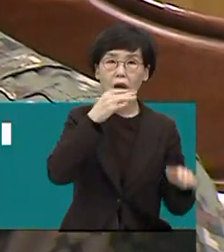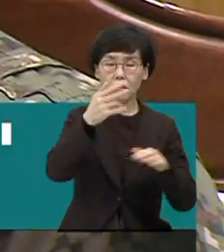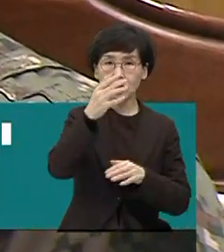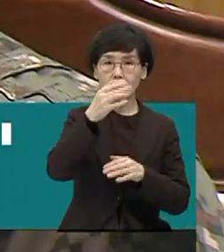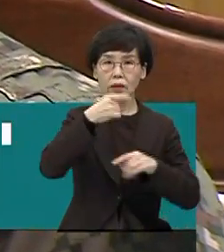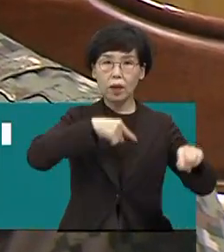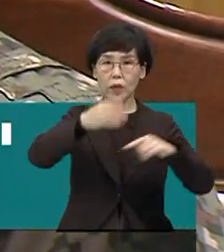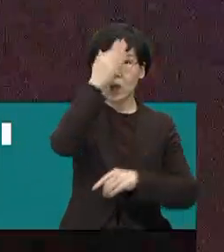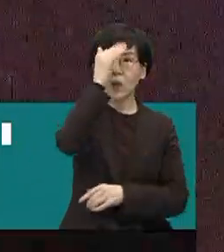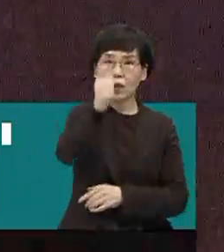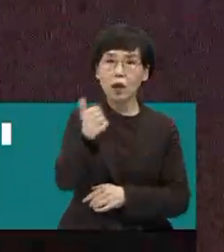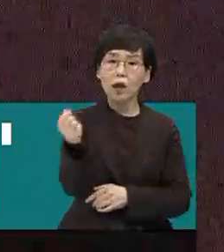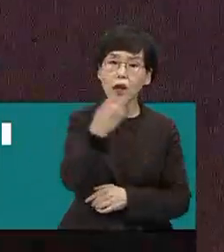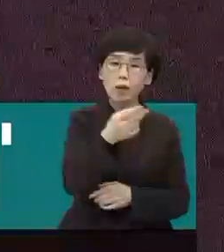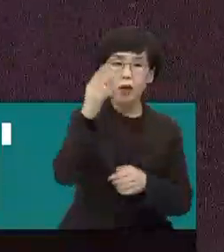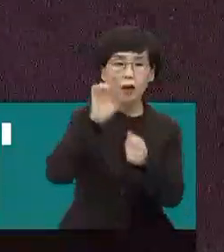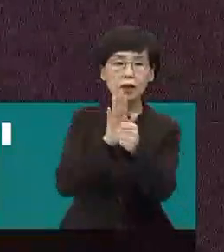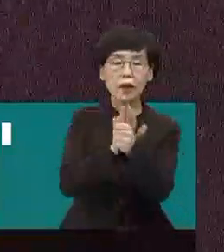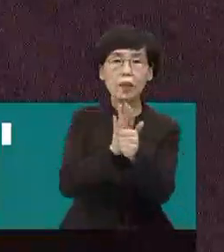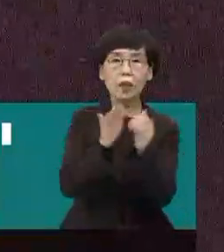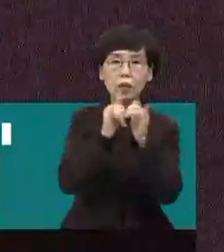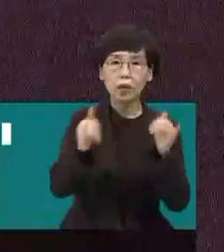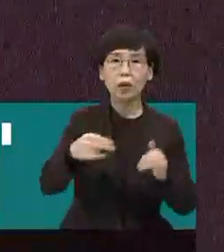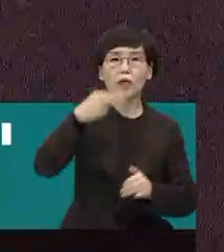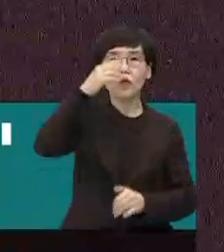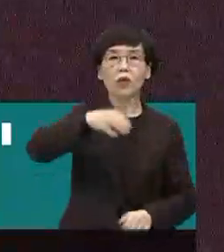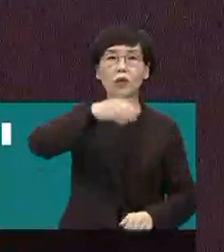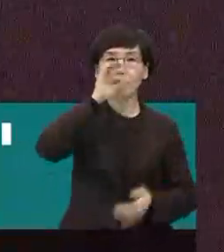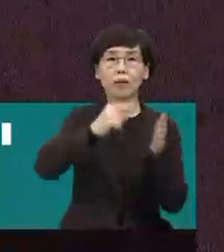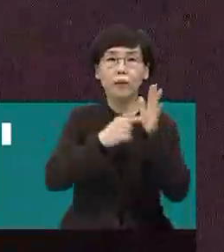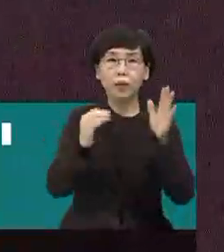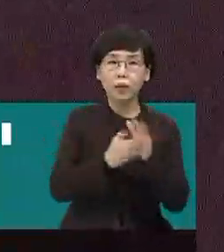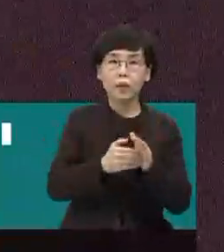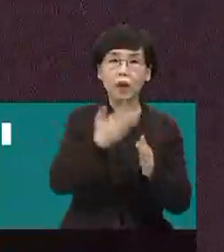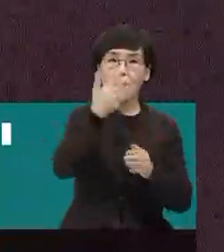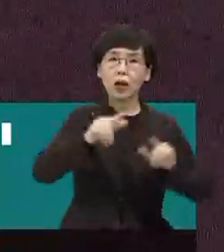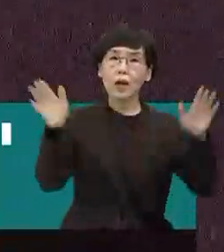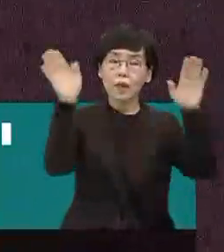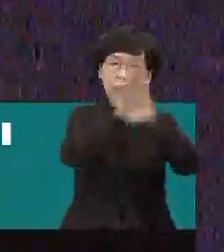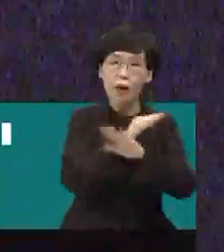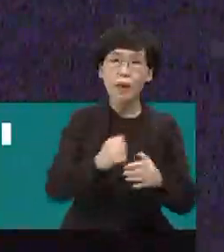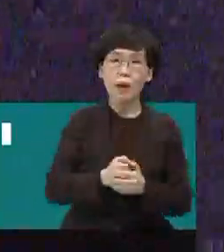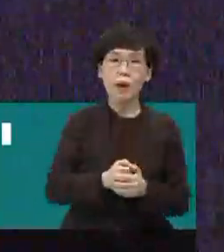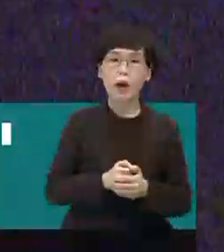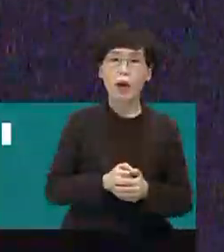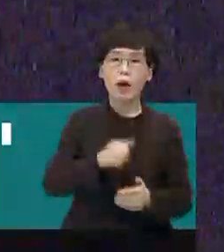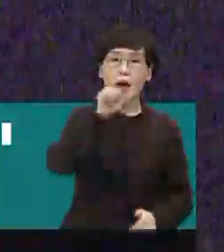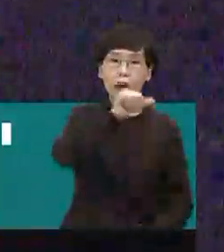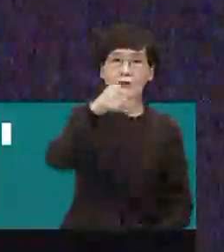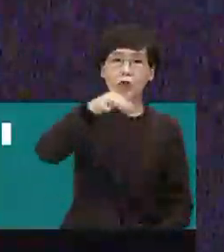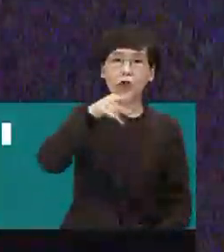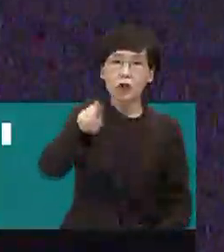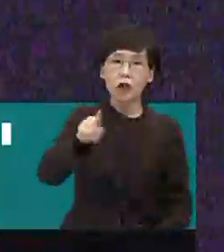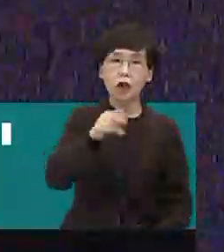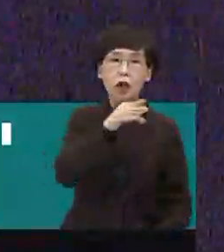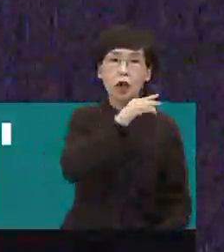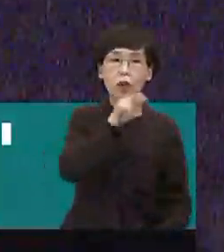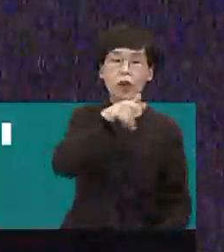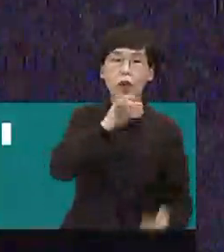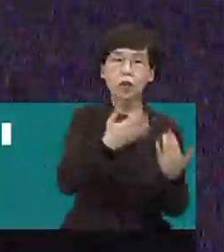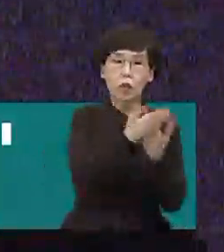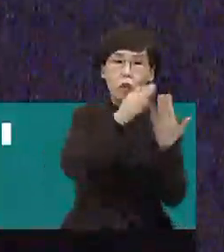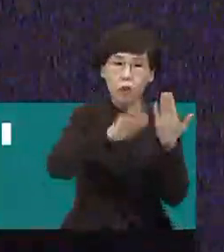술자리를 가진 것으로 전해졌습니다. 해군본부는 지난 8일 밤 유도탄 고속함의 A중사가 백령도 남방 해역에서